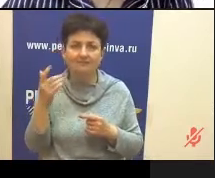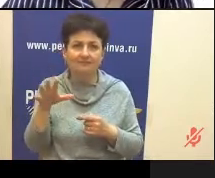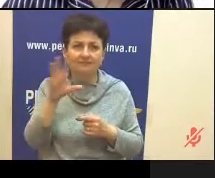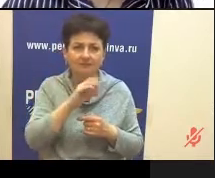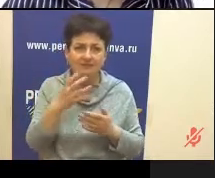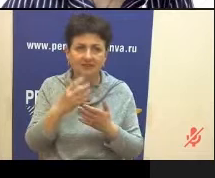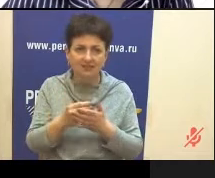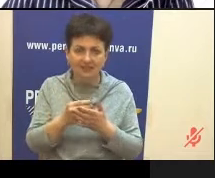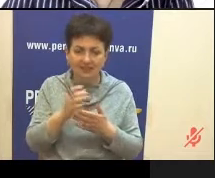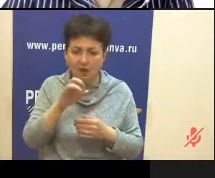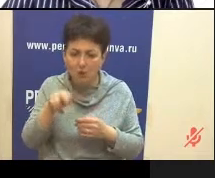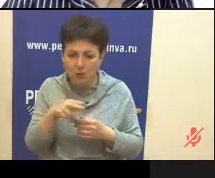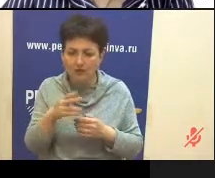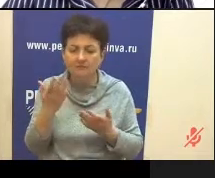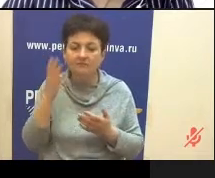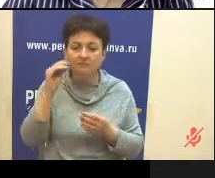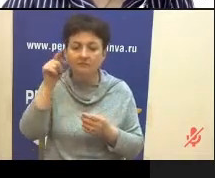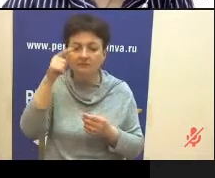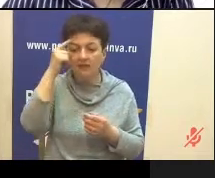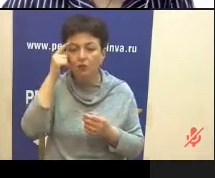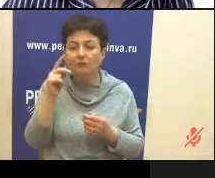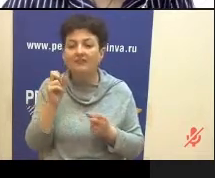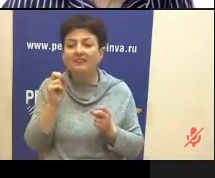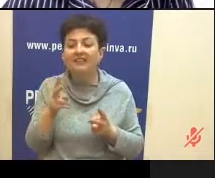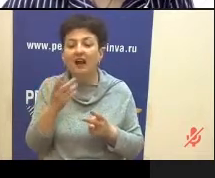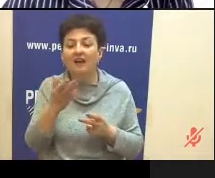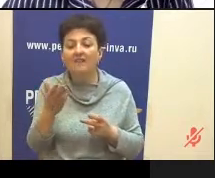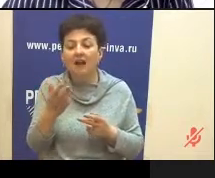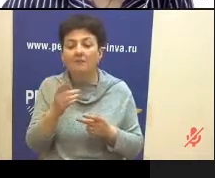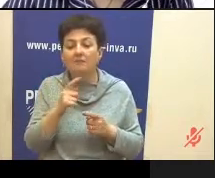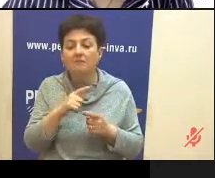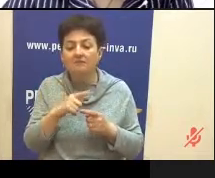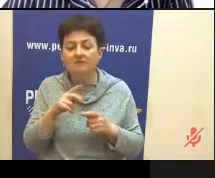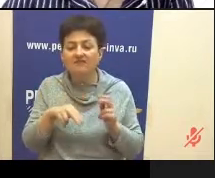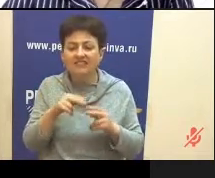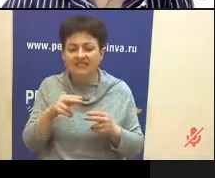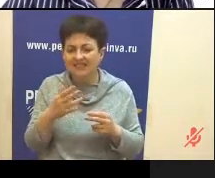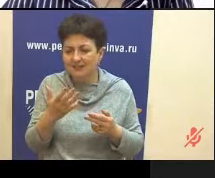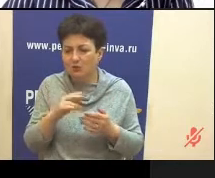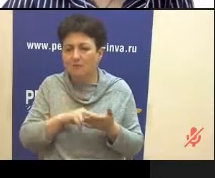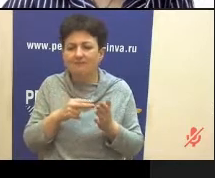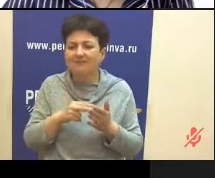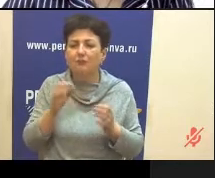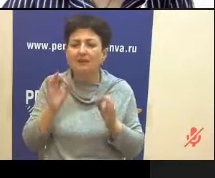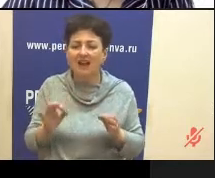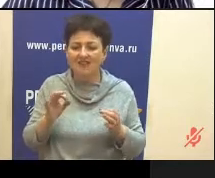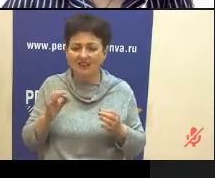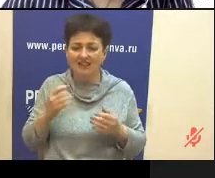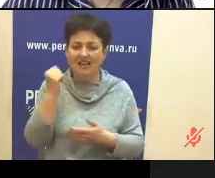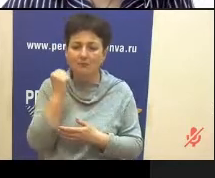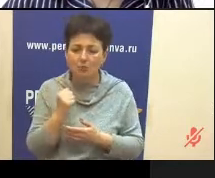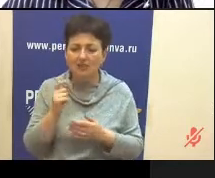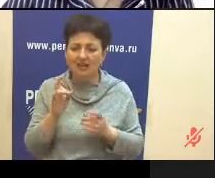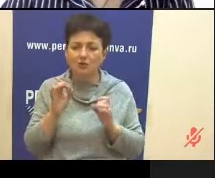вы продумываете все свои ходы, когда вы продумываете, как вам правильно выстроить свою репутацию, как